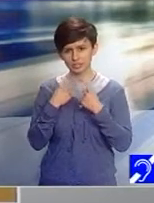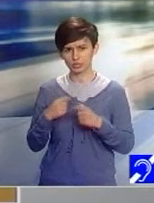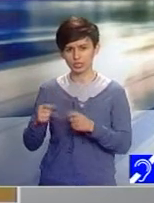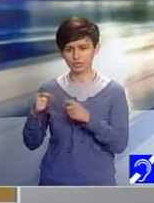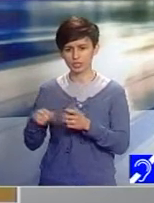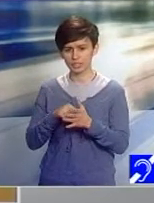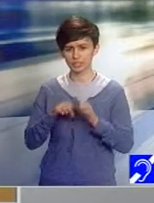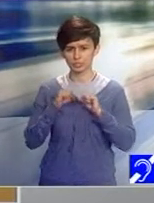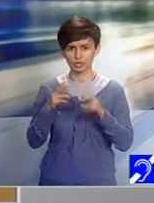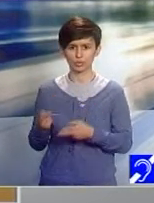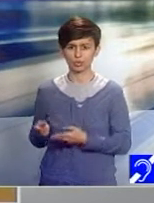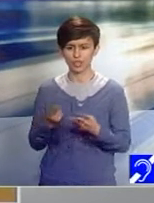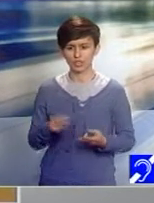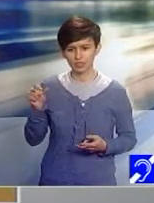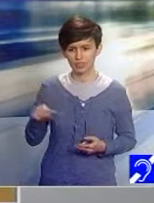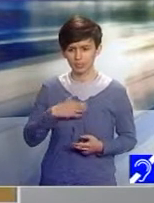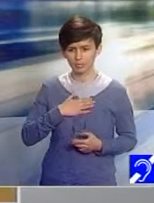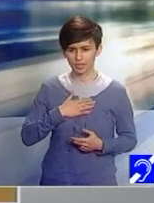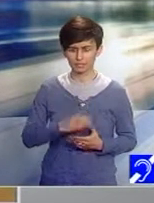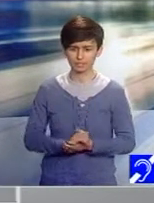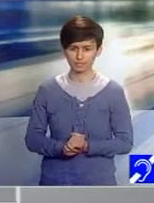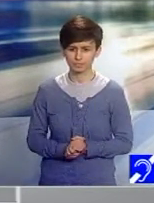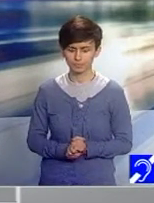cu invitata mea următoare.